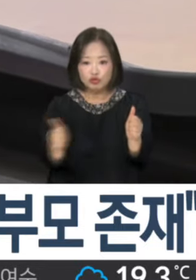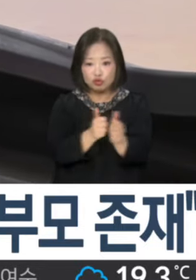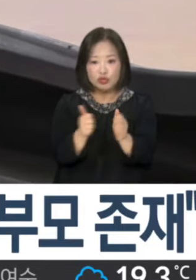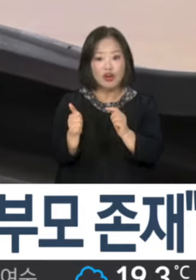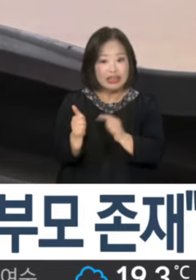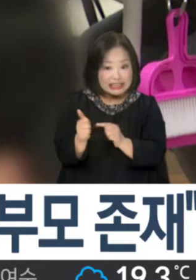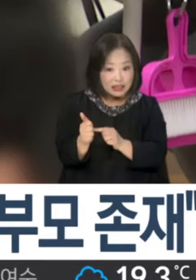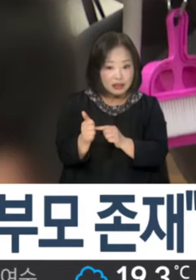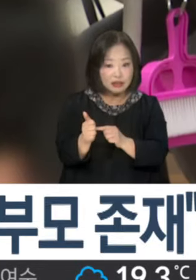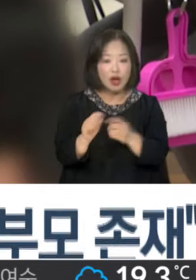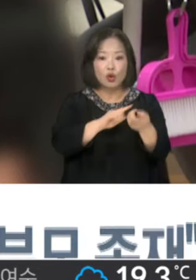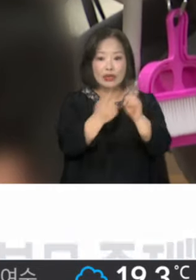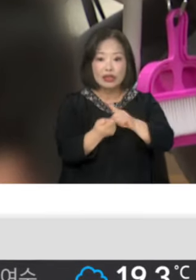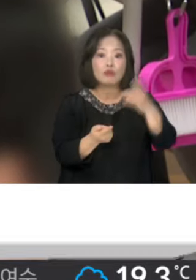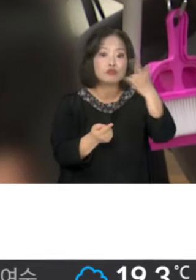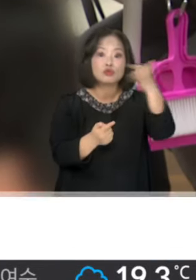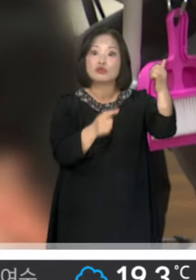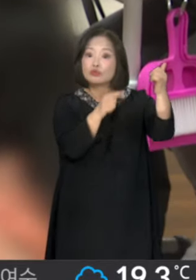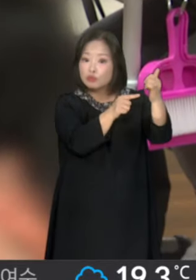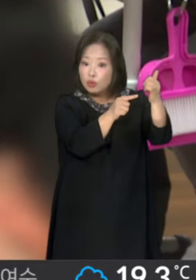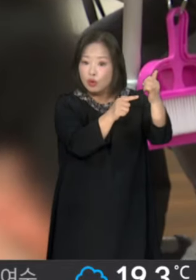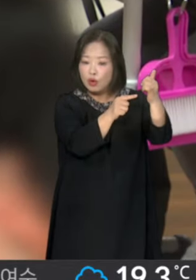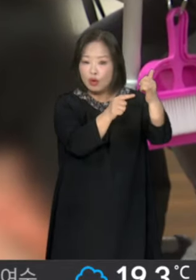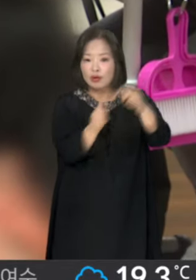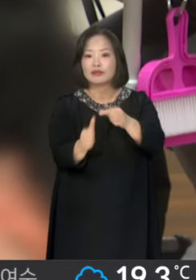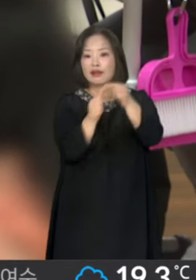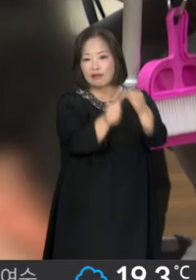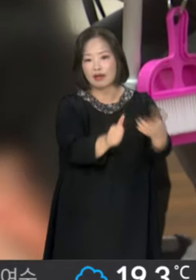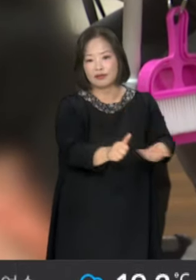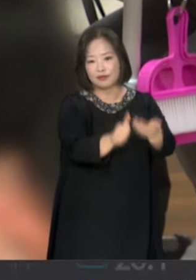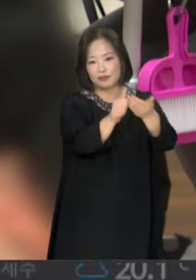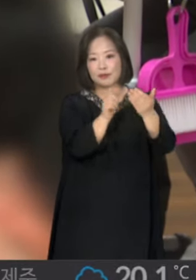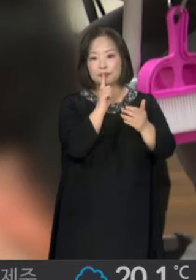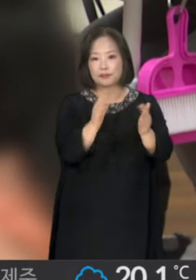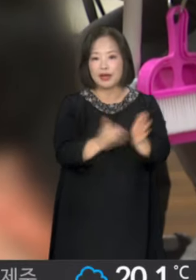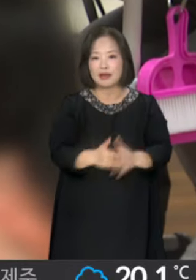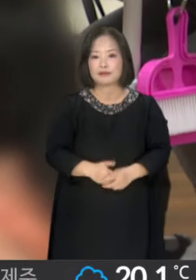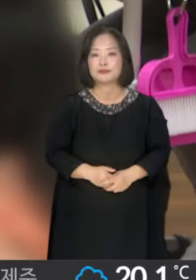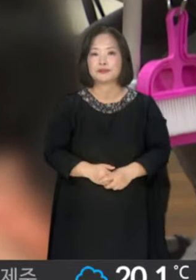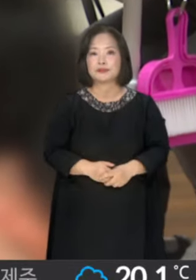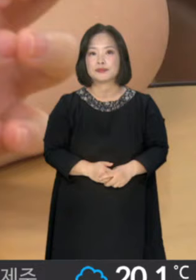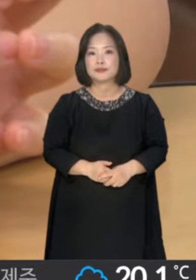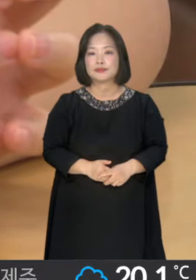선임되는 위탁 부모의 의사가 반영된 것이라고 설명했습니다